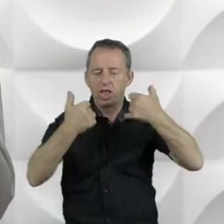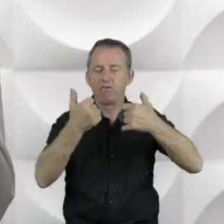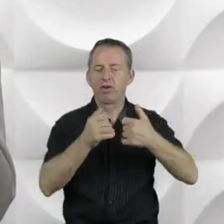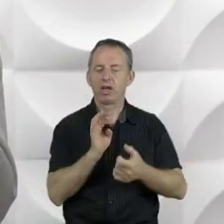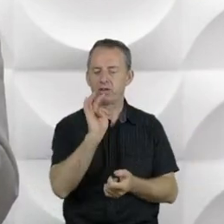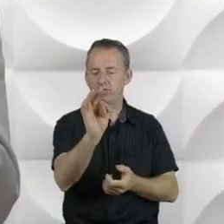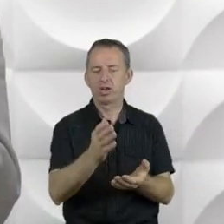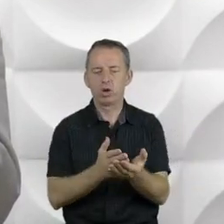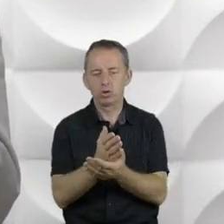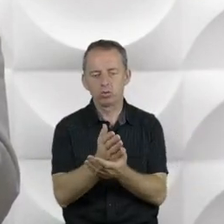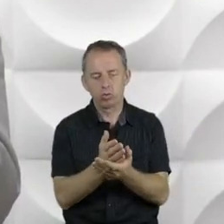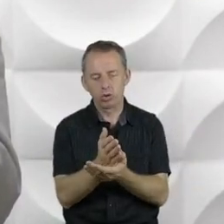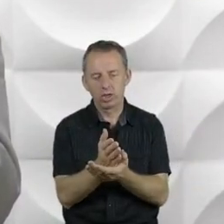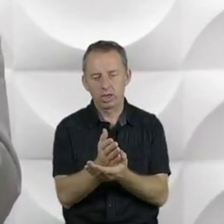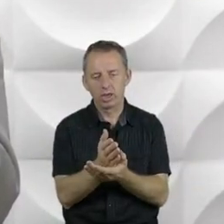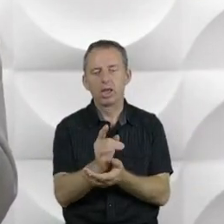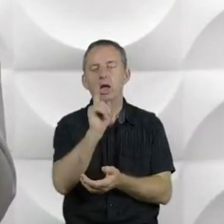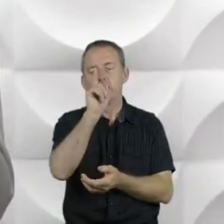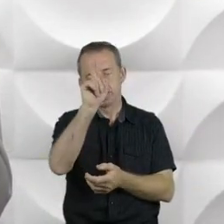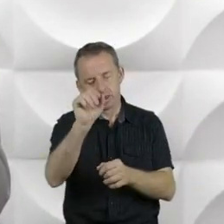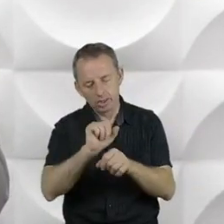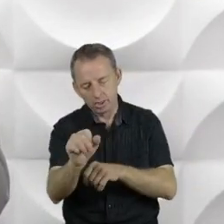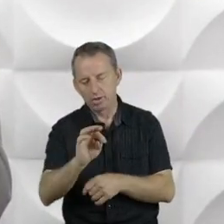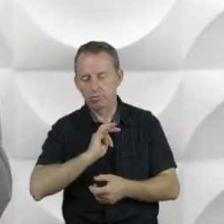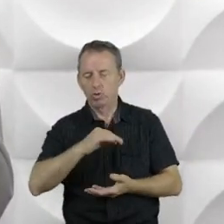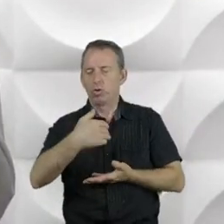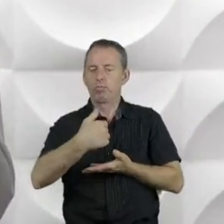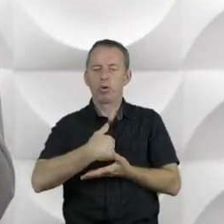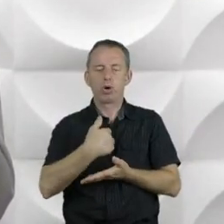sługi. Ty jesteś moją pomocą,